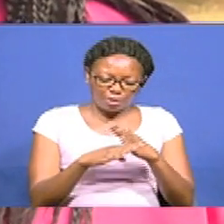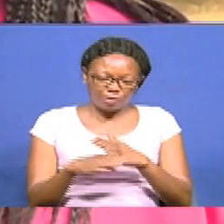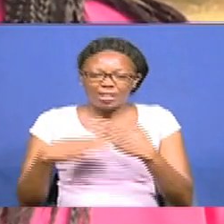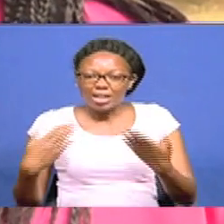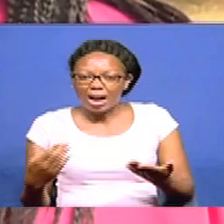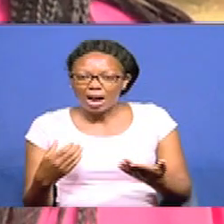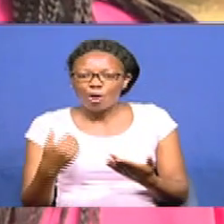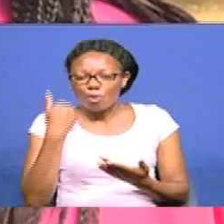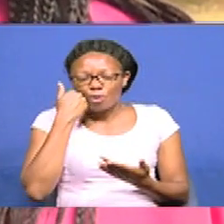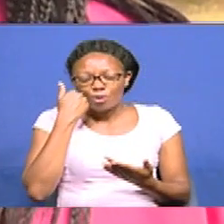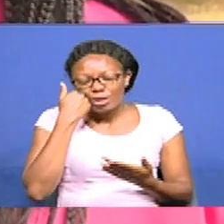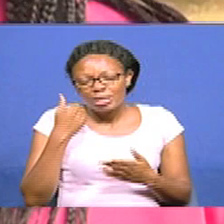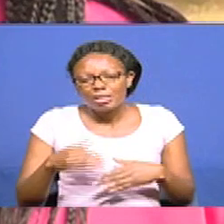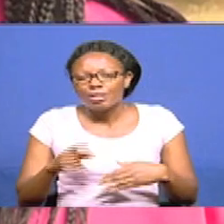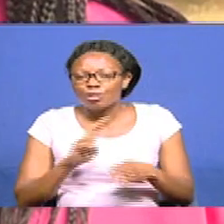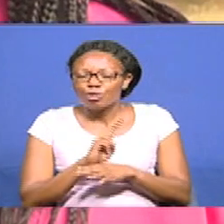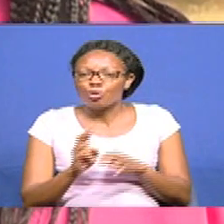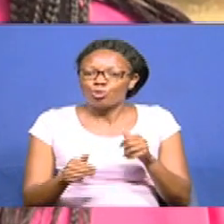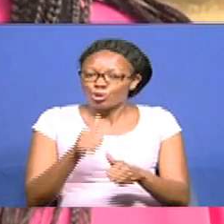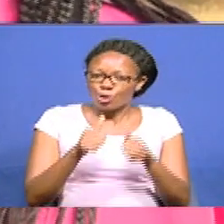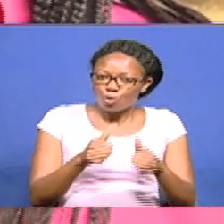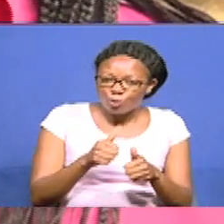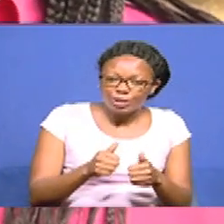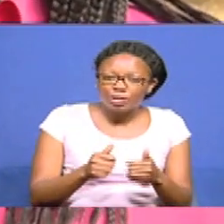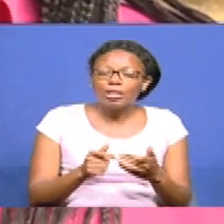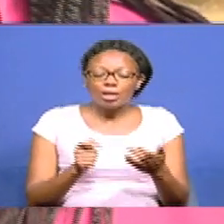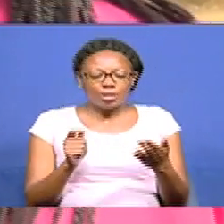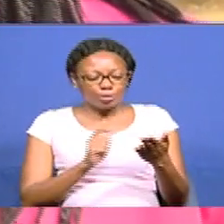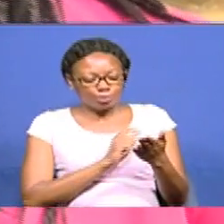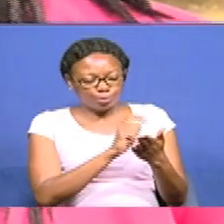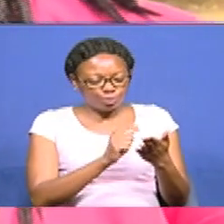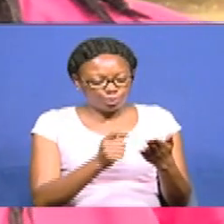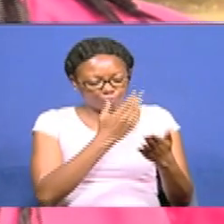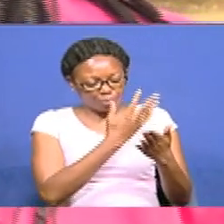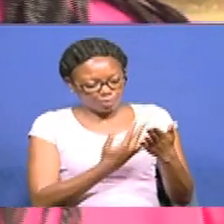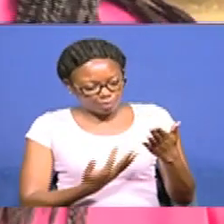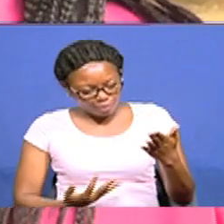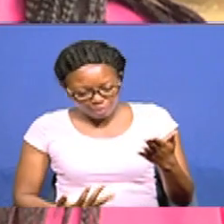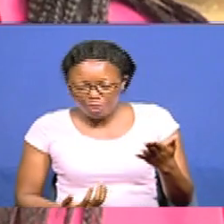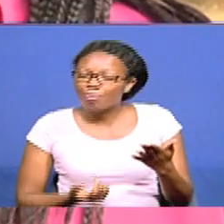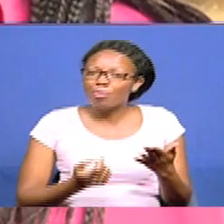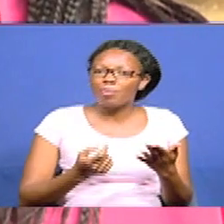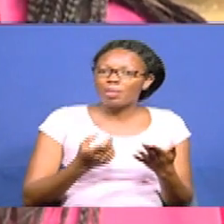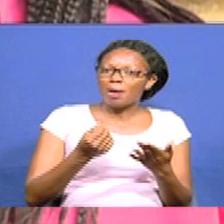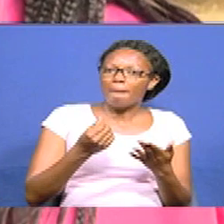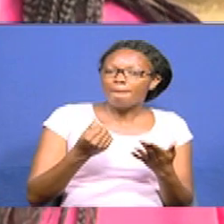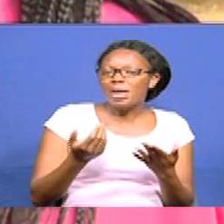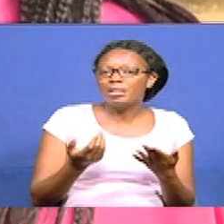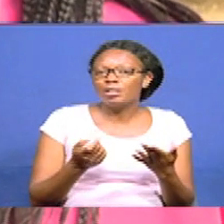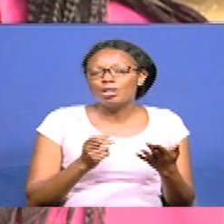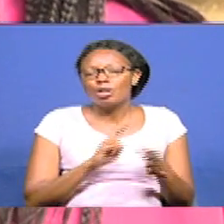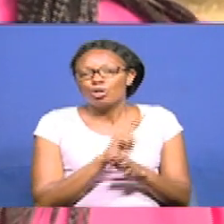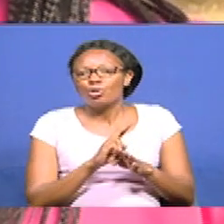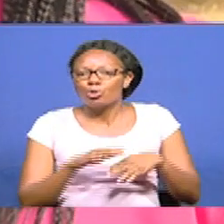hesabu kwa sababu ni biashara kilimo, ni lazima tujue tumetumia pesa ngapi, tutapata pesa ngapi. Huyo manager ndio